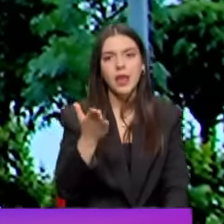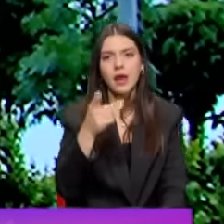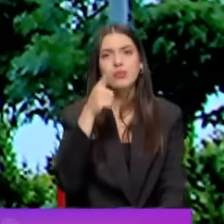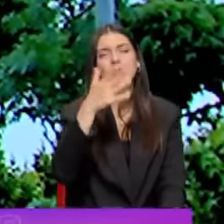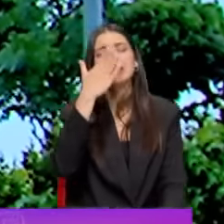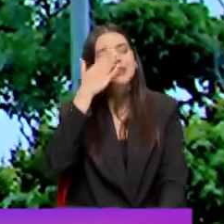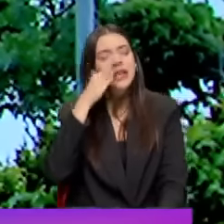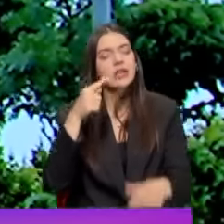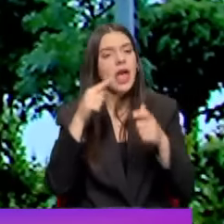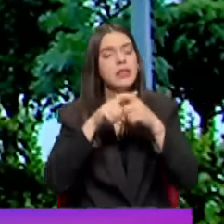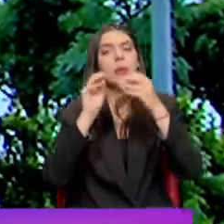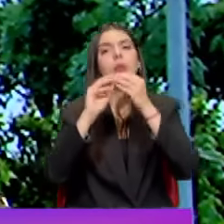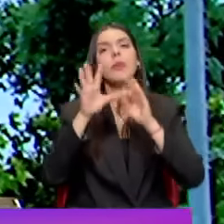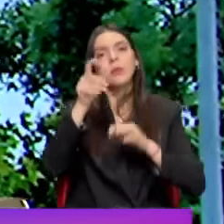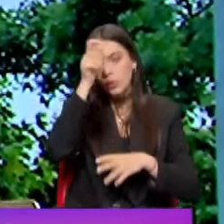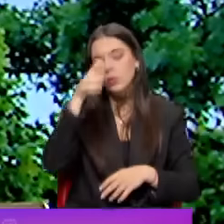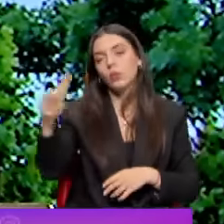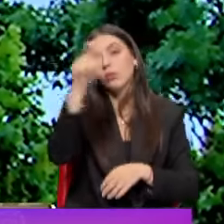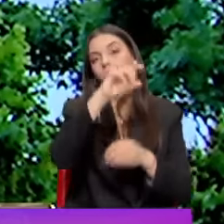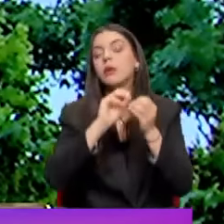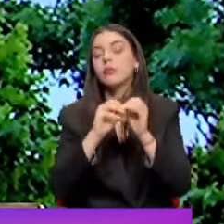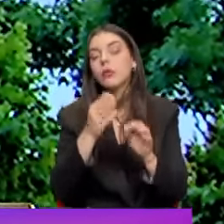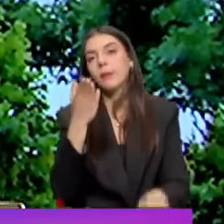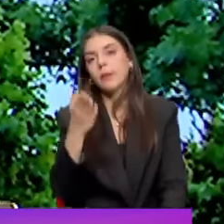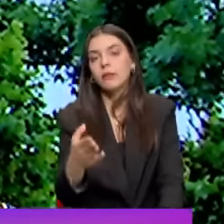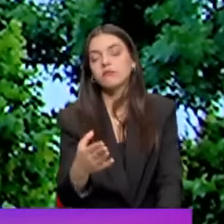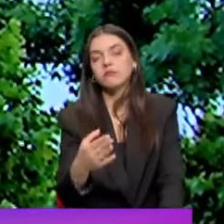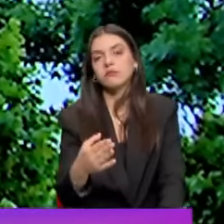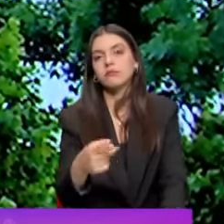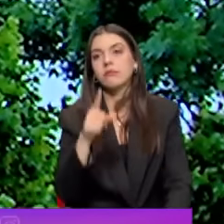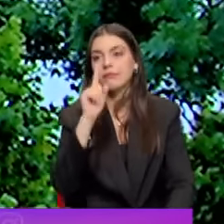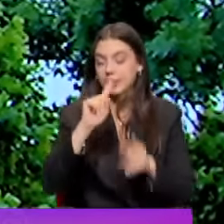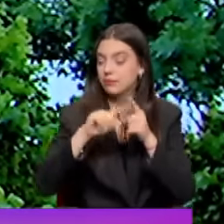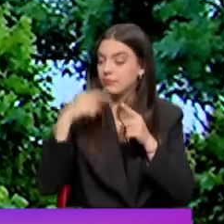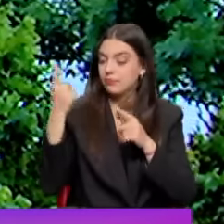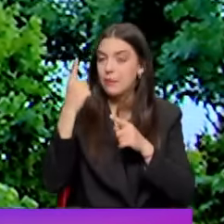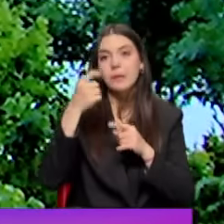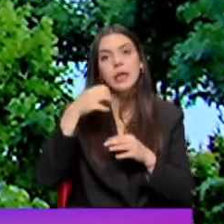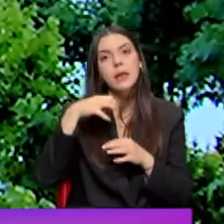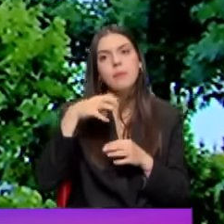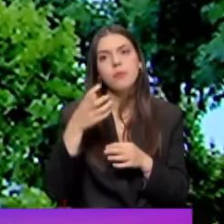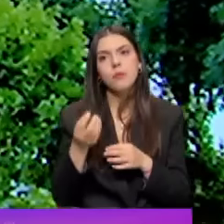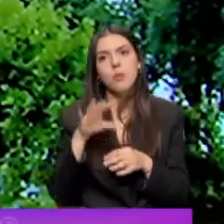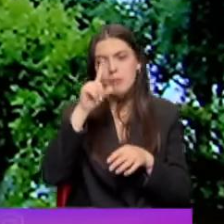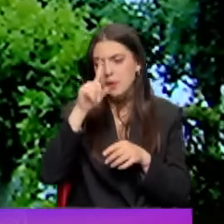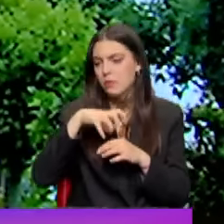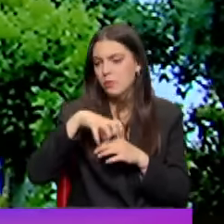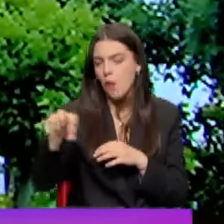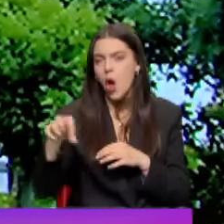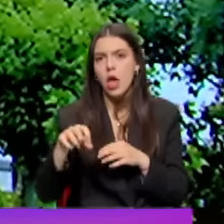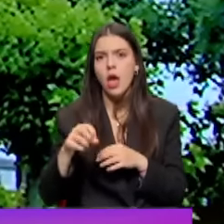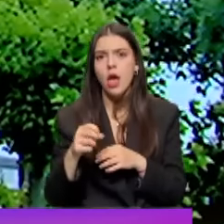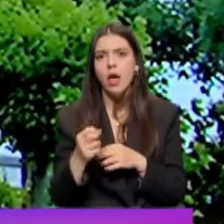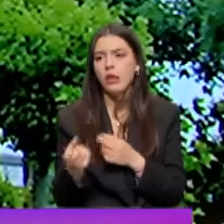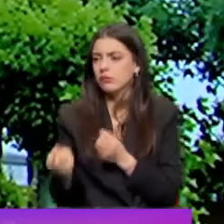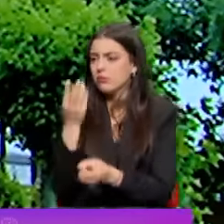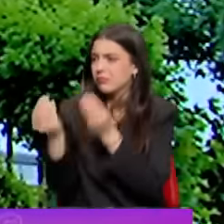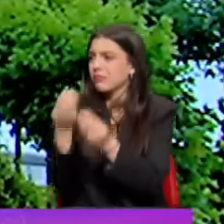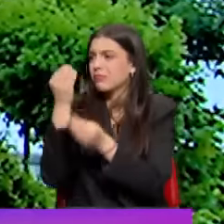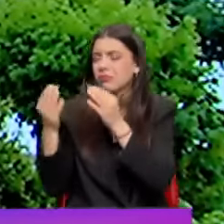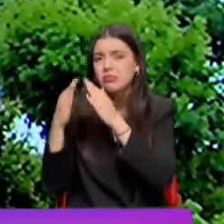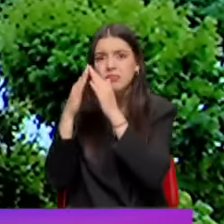Edirne'nin problemi değil aslında Türkiye'nin problemi bir anda bir bölgede mantar gibi biten bungalovlar Tiny